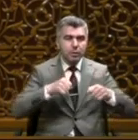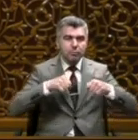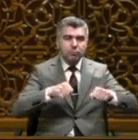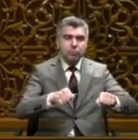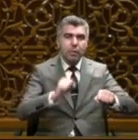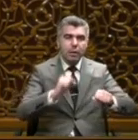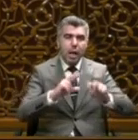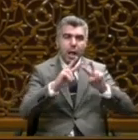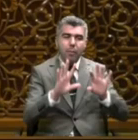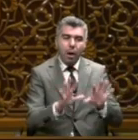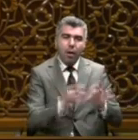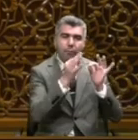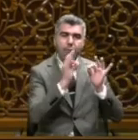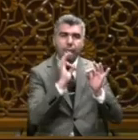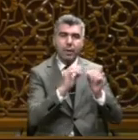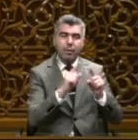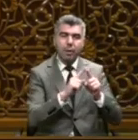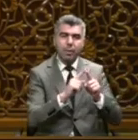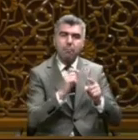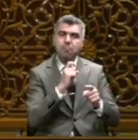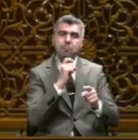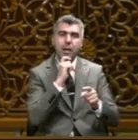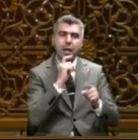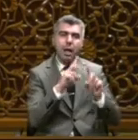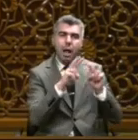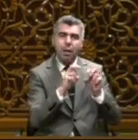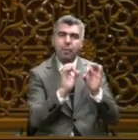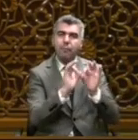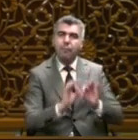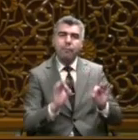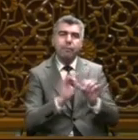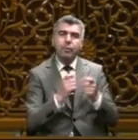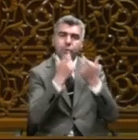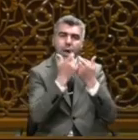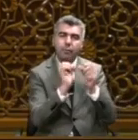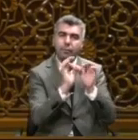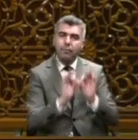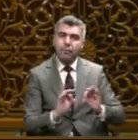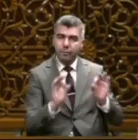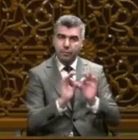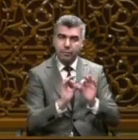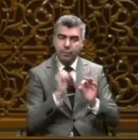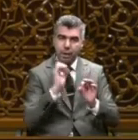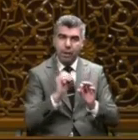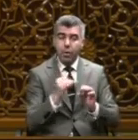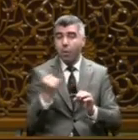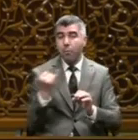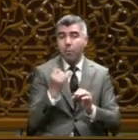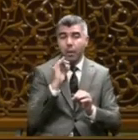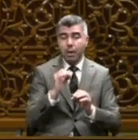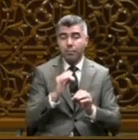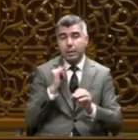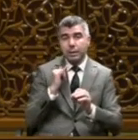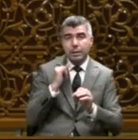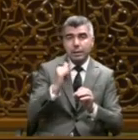انواع من المعادن الاستراتيجيه التي لا زالت غير مستكشفه في بلادنا لذلك لابد من تشجيع على استغلالها وهو